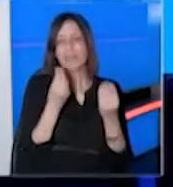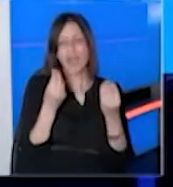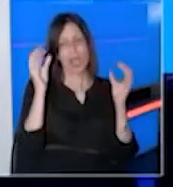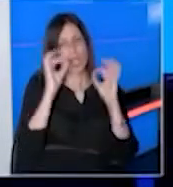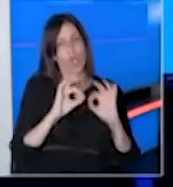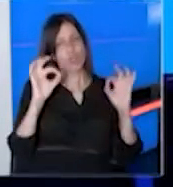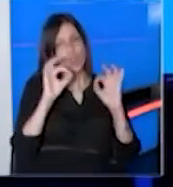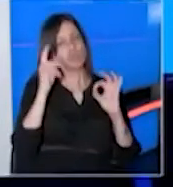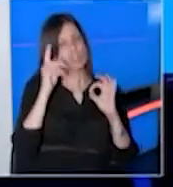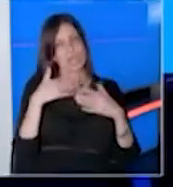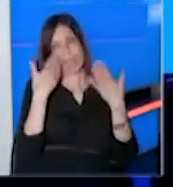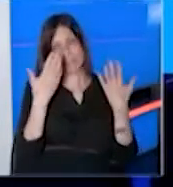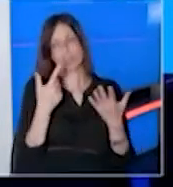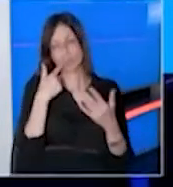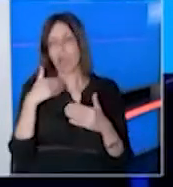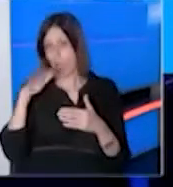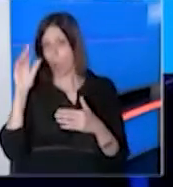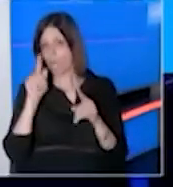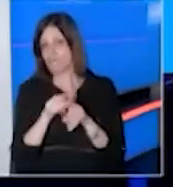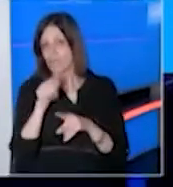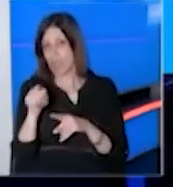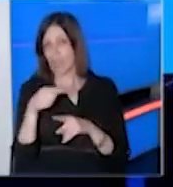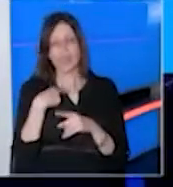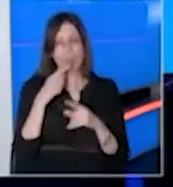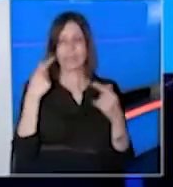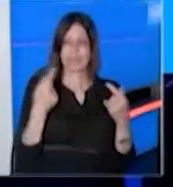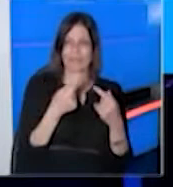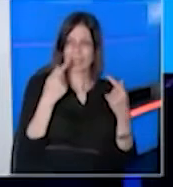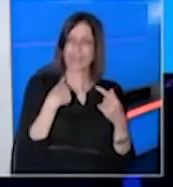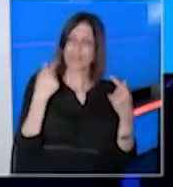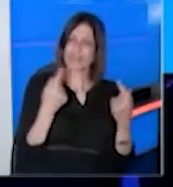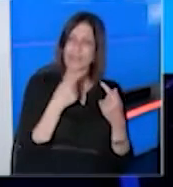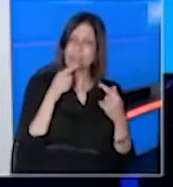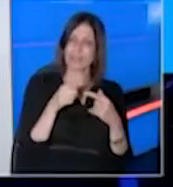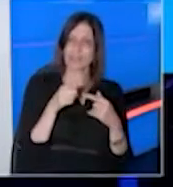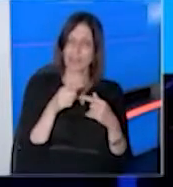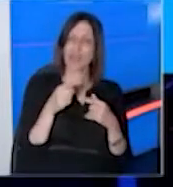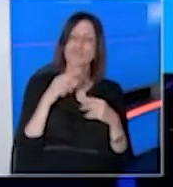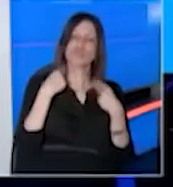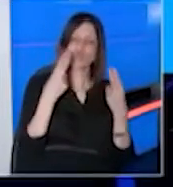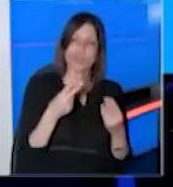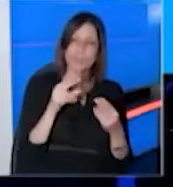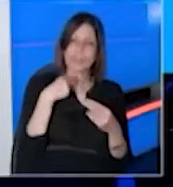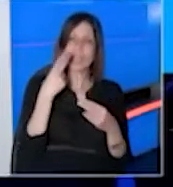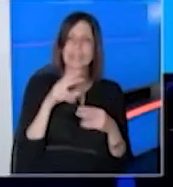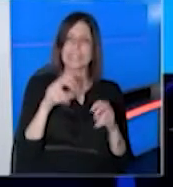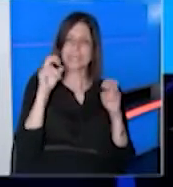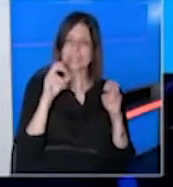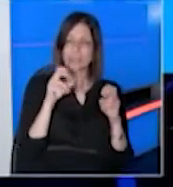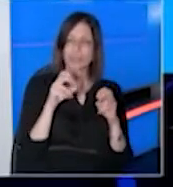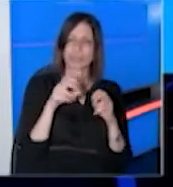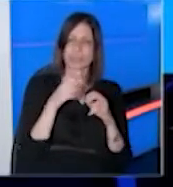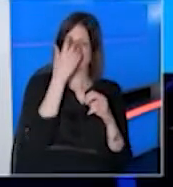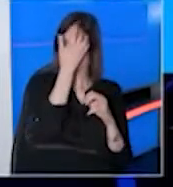קדוש, וצריך לתת את זה. הרובים כאלה. אני לא מתווכח איתך, אני אתווכח איתך על זה. חצי מהקרקע. אני אזמין אותך עוד הפעם, ותהיה עוד הזדמנות. אני מבטיח